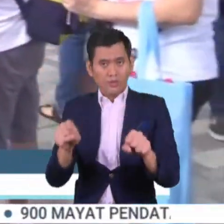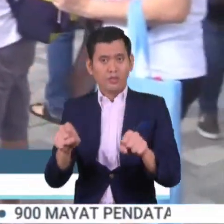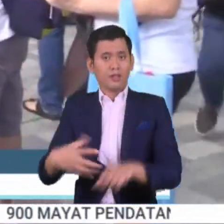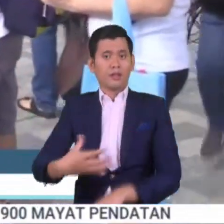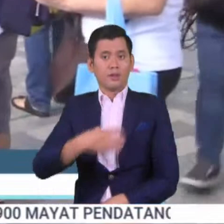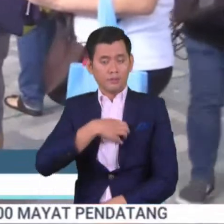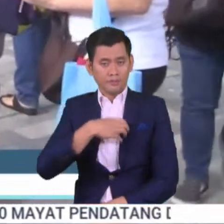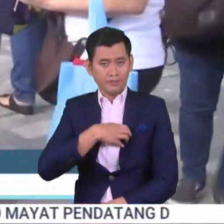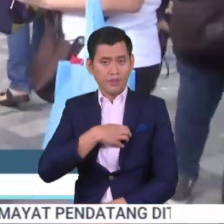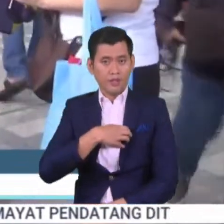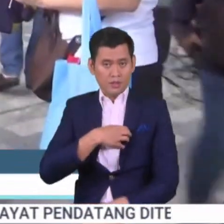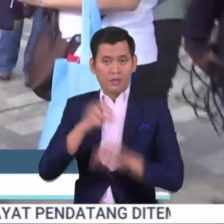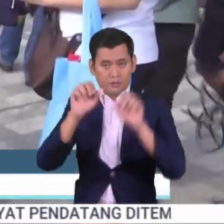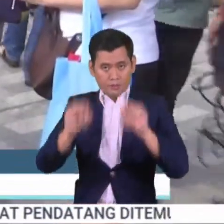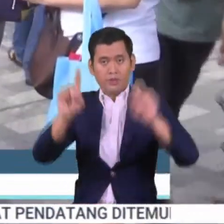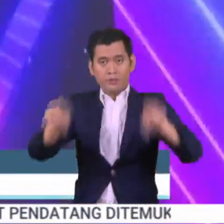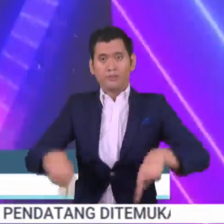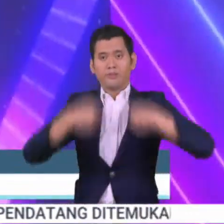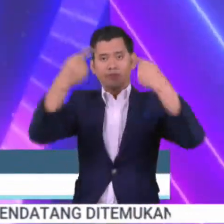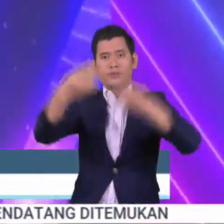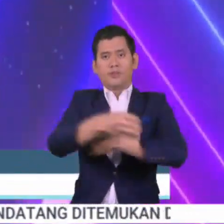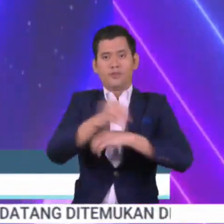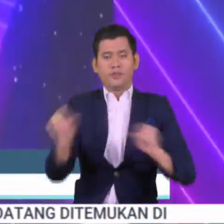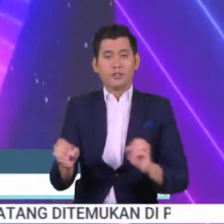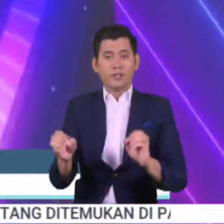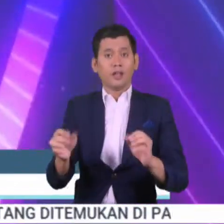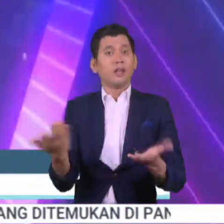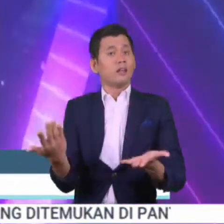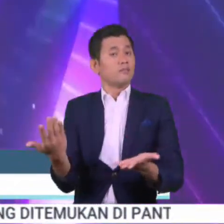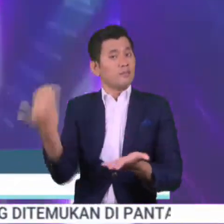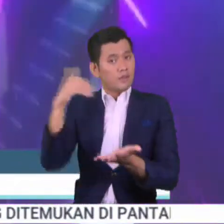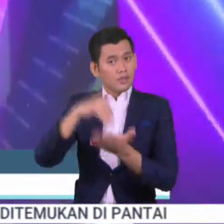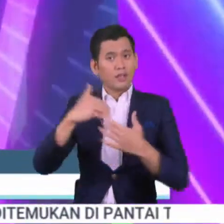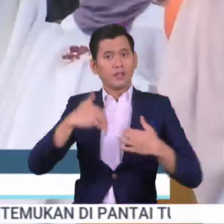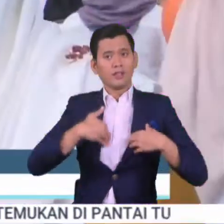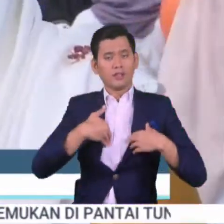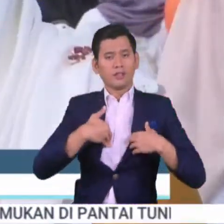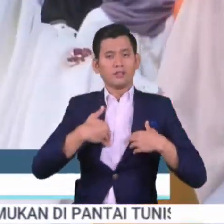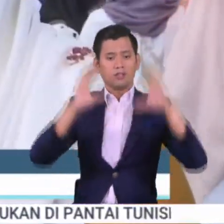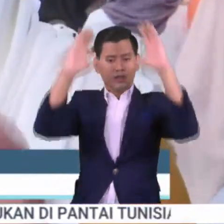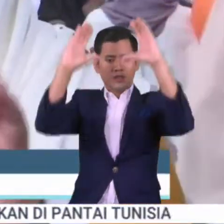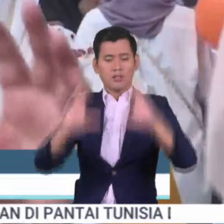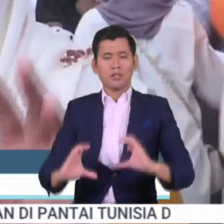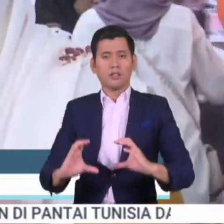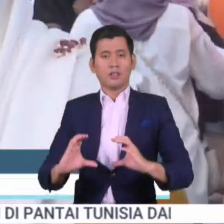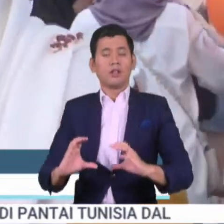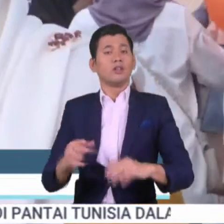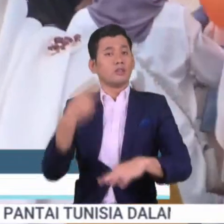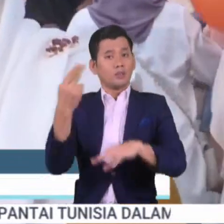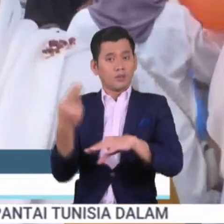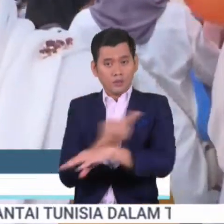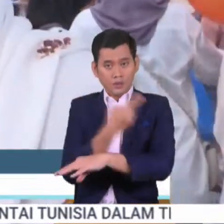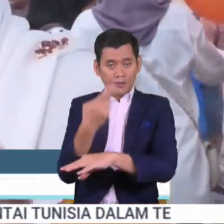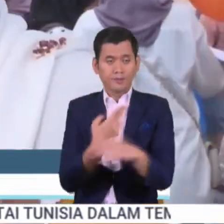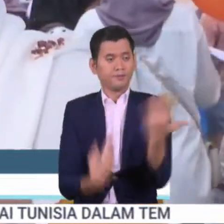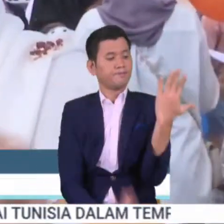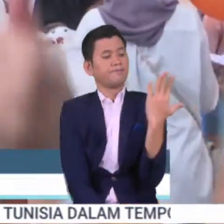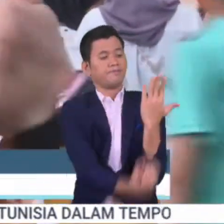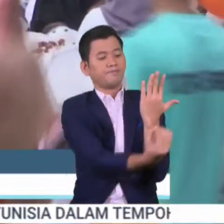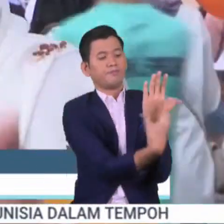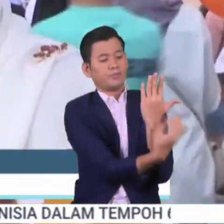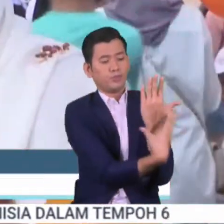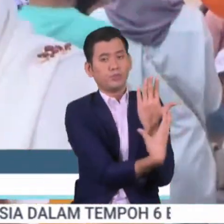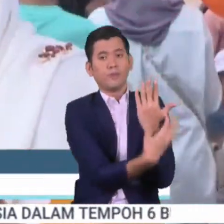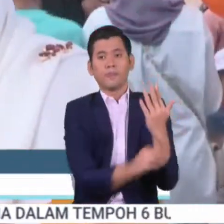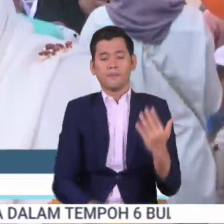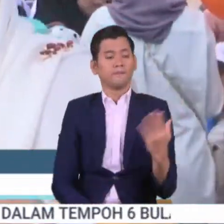ini kita kenalkan satu pendekatan, iaitu aduan suri menggunakan QR code, di mana QR code itu